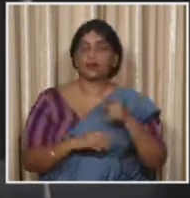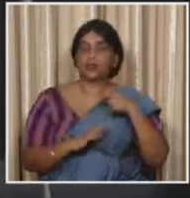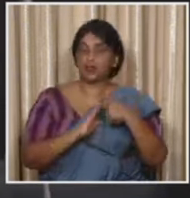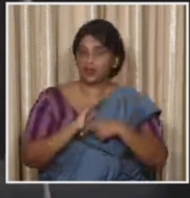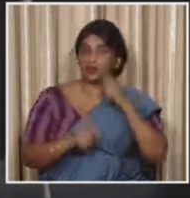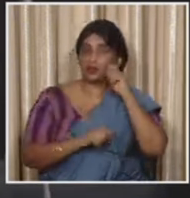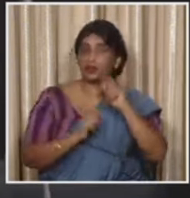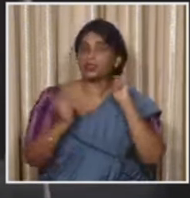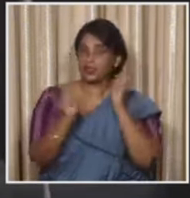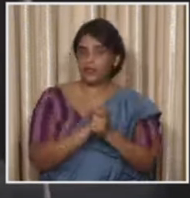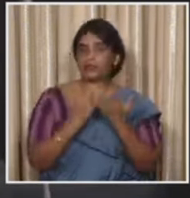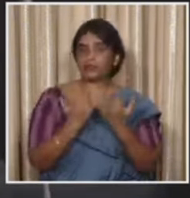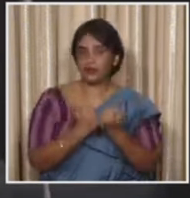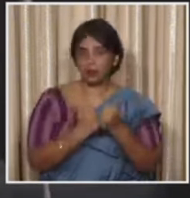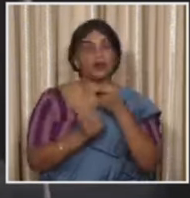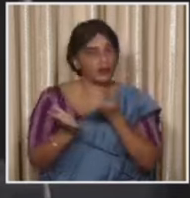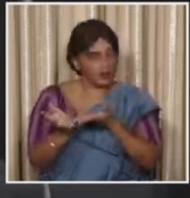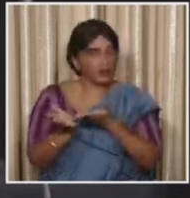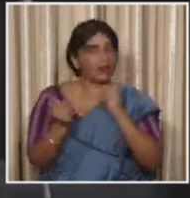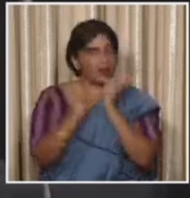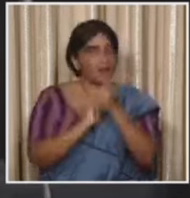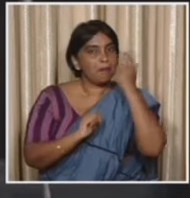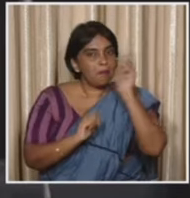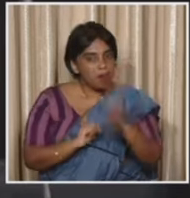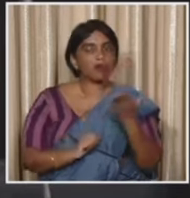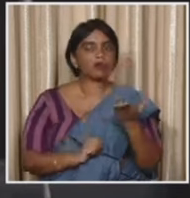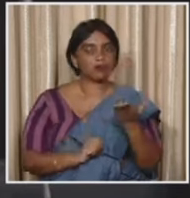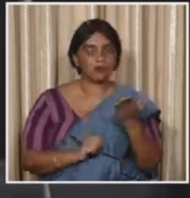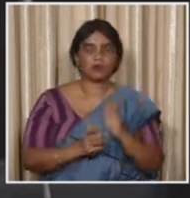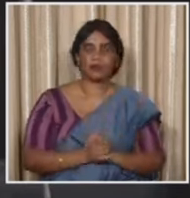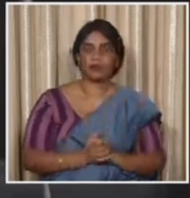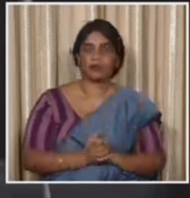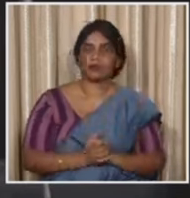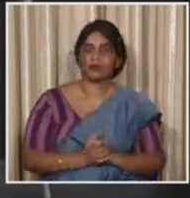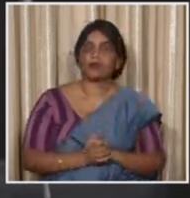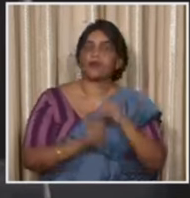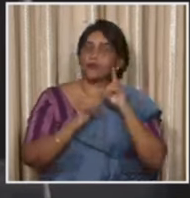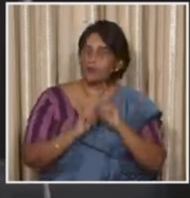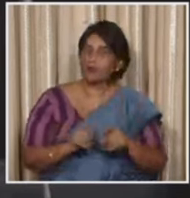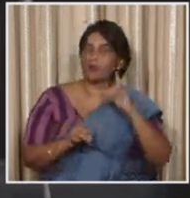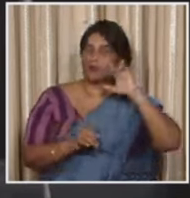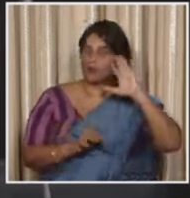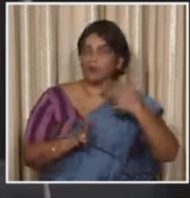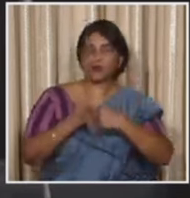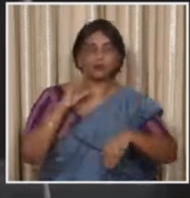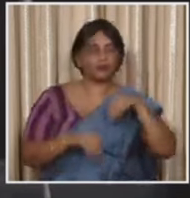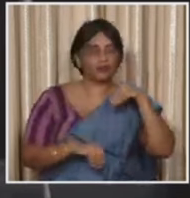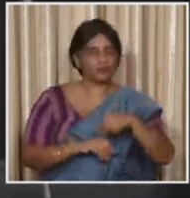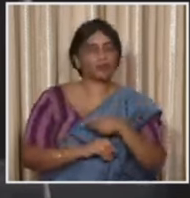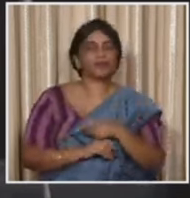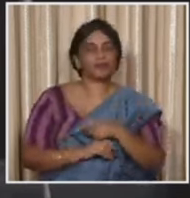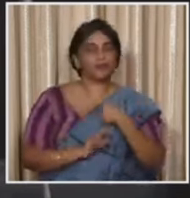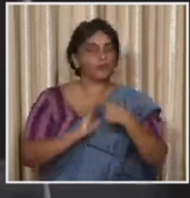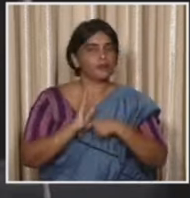ජනතාව වෙනසක් ඉල්ලනවා මේක නේද ඔයගොල්ලෝ බලාපොරොත්තු වෙන වෙනස කියලා අහනවා. ඒතොර මේ වගේ තකතිරු දේශපාලනඥයෝ මේ